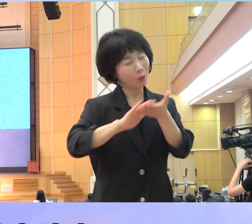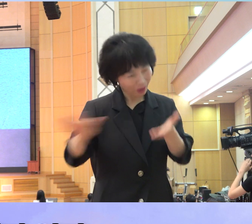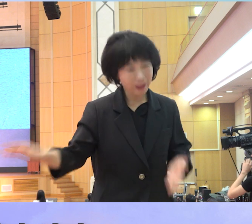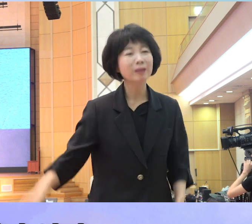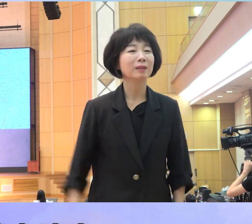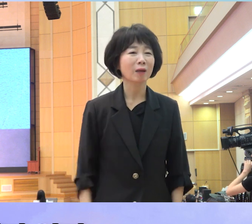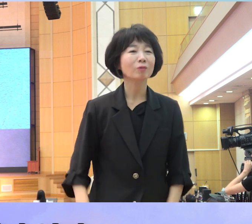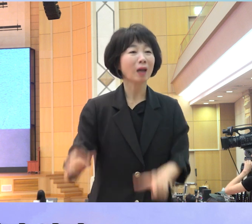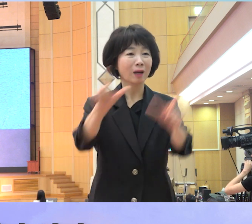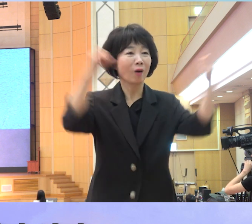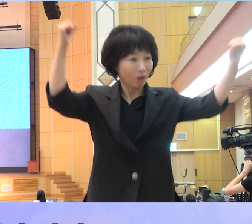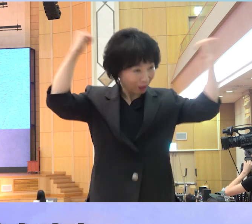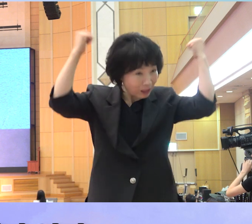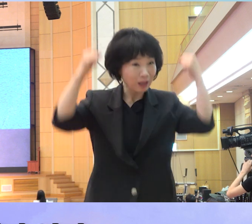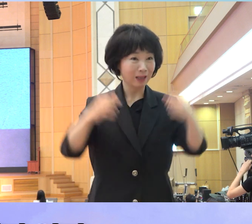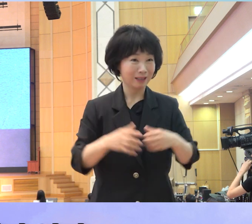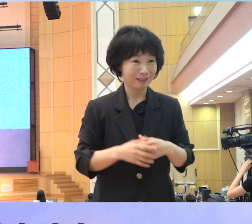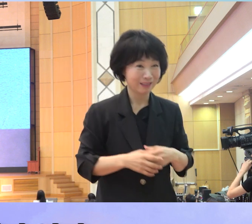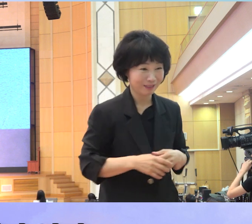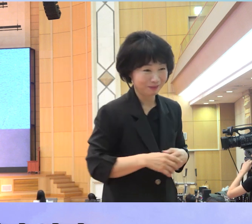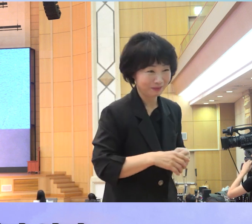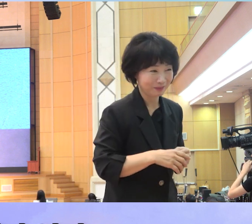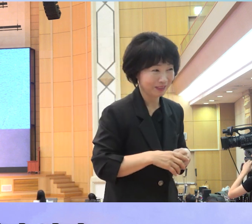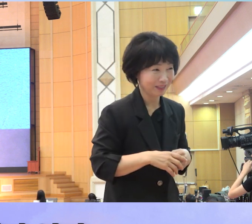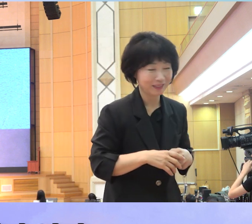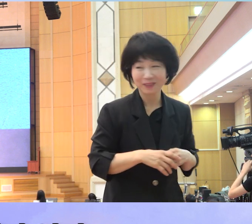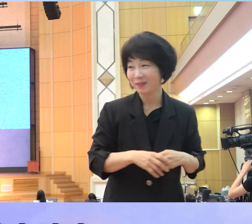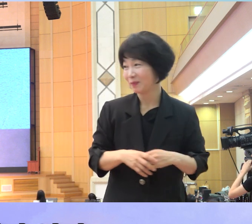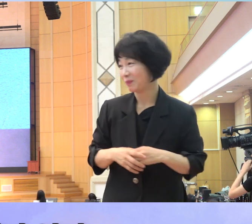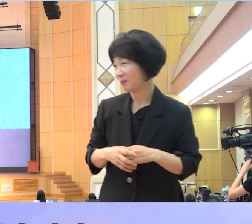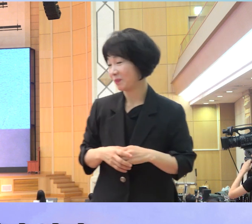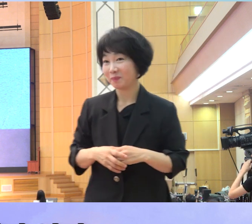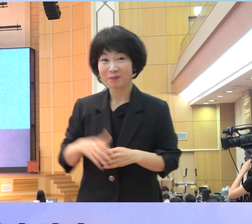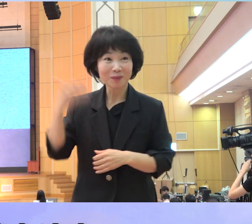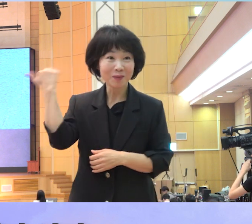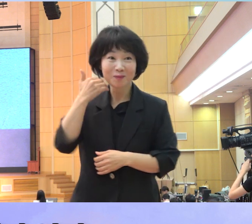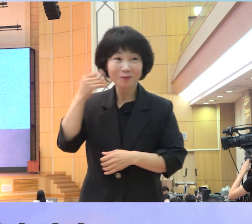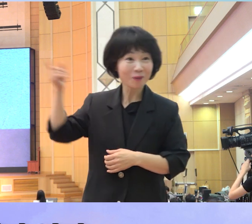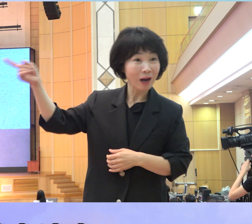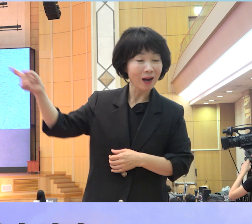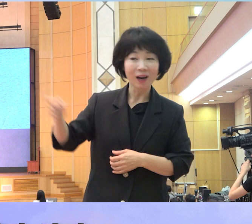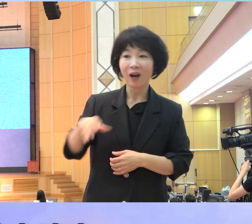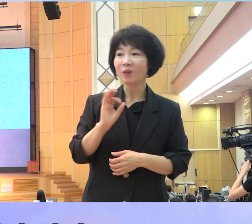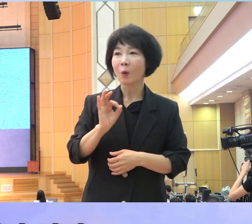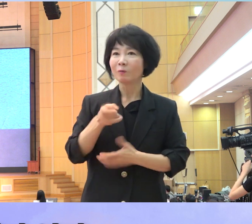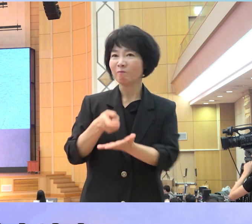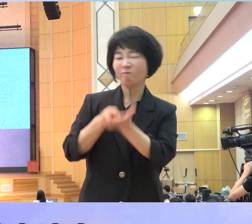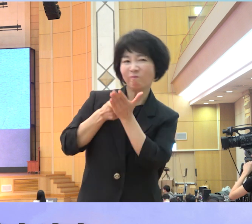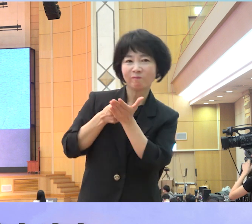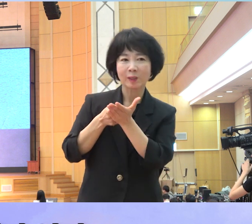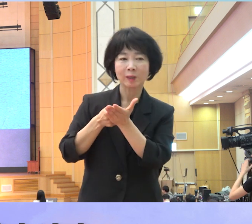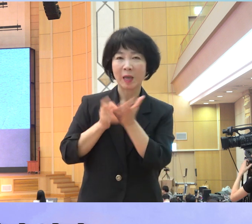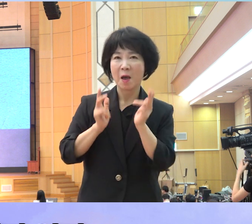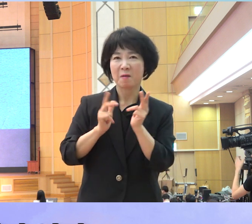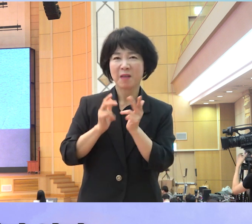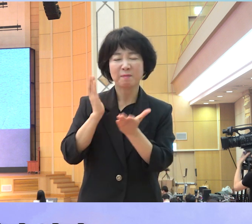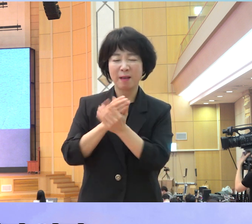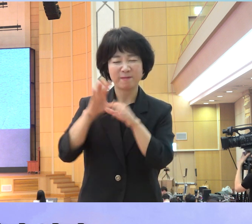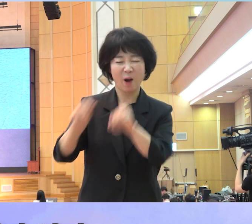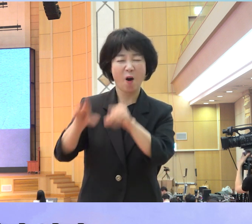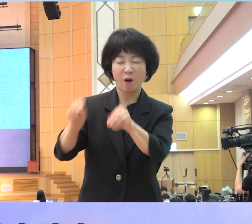나와요. 하루에 1,500원이에요. 하루에 1,500원. 인버터 에어컨만 그럽니다. 이거 또 저한테 나중에 따지면 안